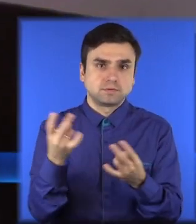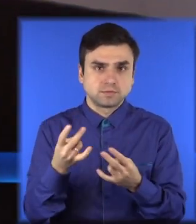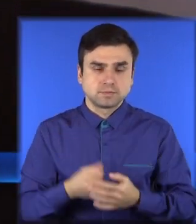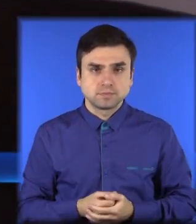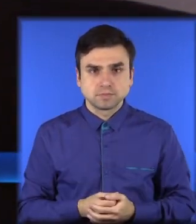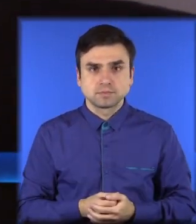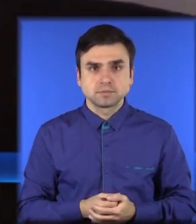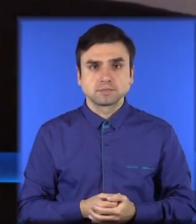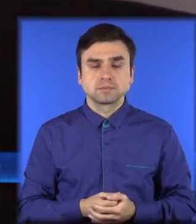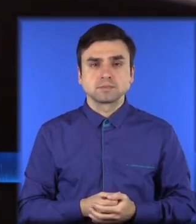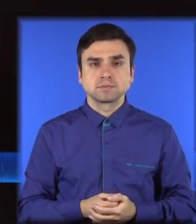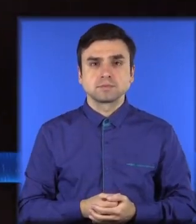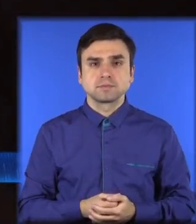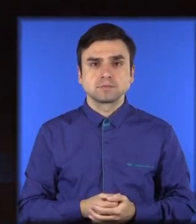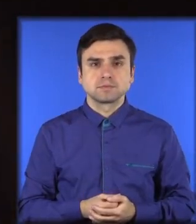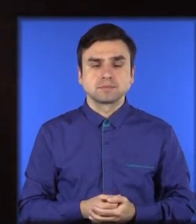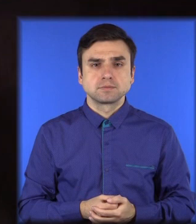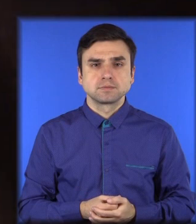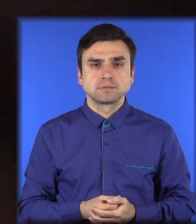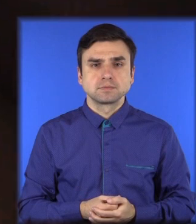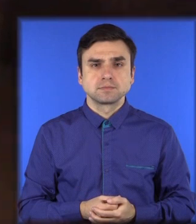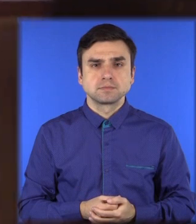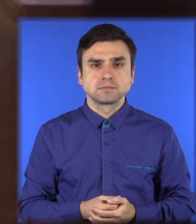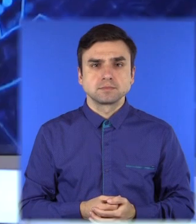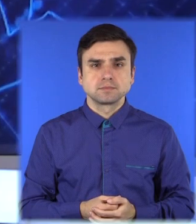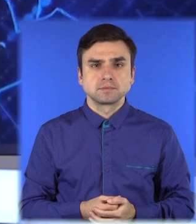Артем Нолан, Роман Кравченко, Перший міський.